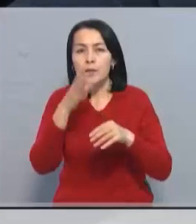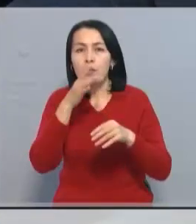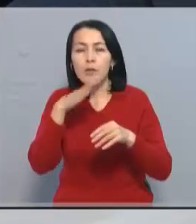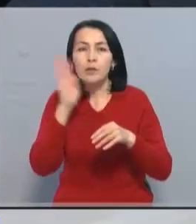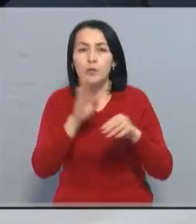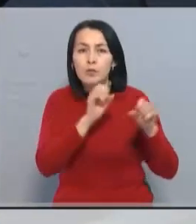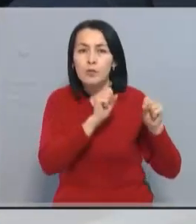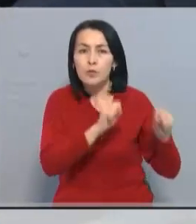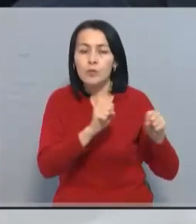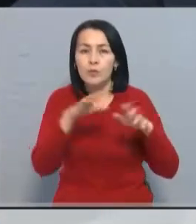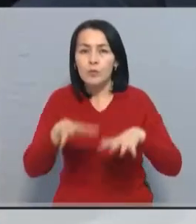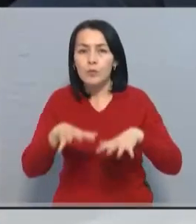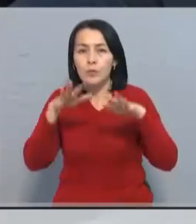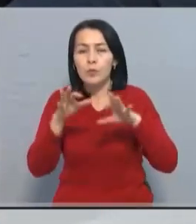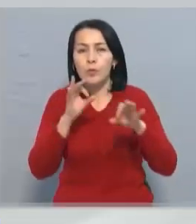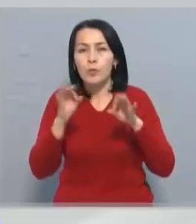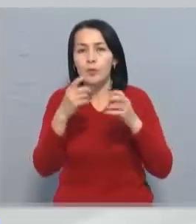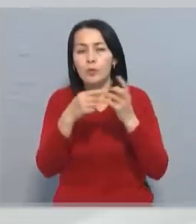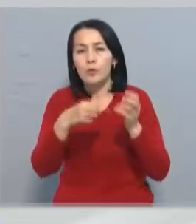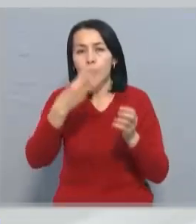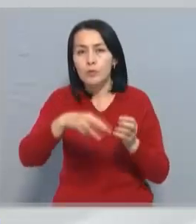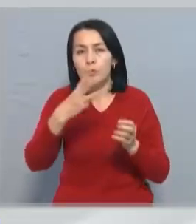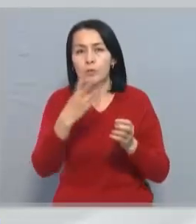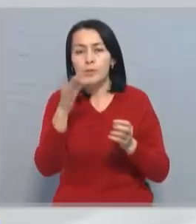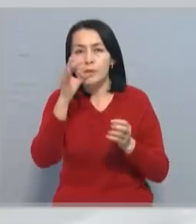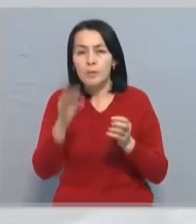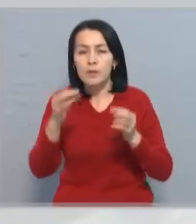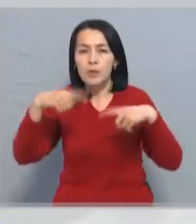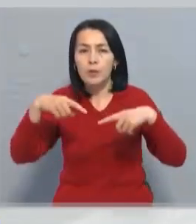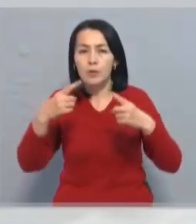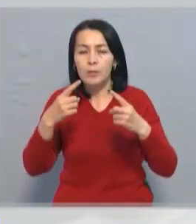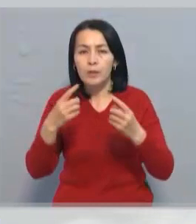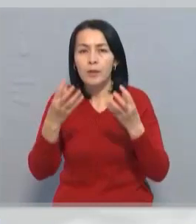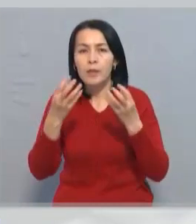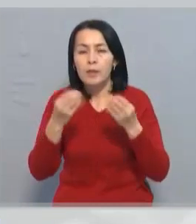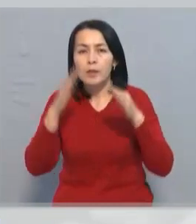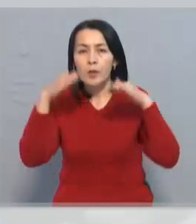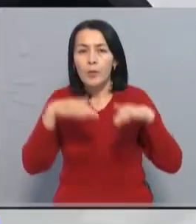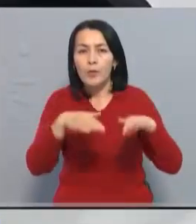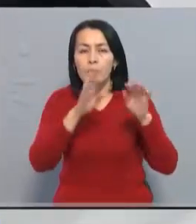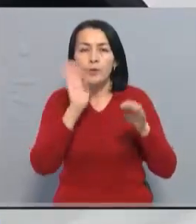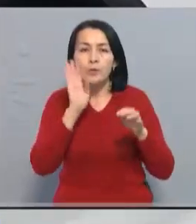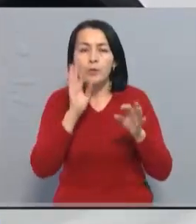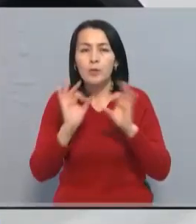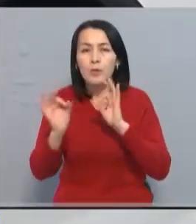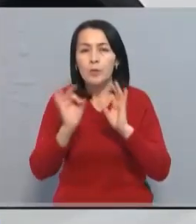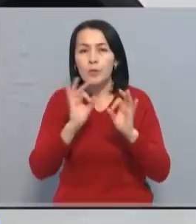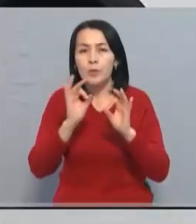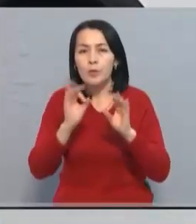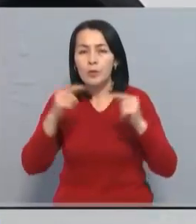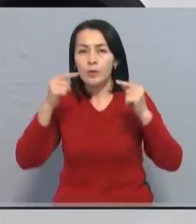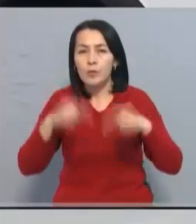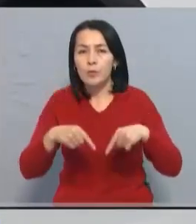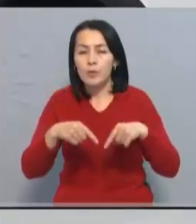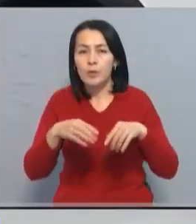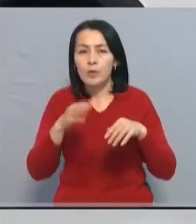су қоймалардың толуы орта есеппен 30-35% құрап отырғандығын, өзендердегі су көлемі орта деңгейден төмен